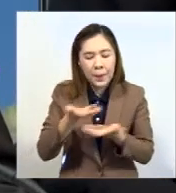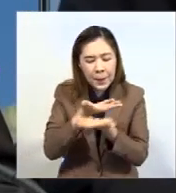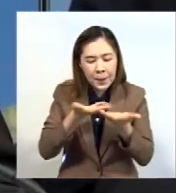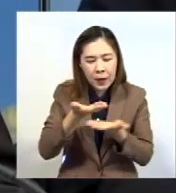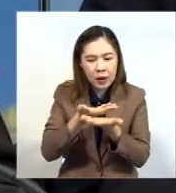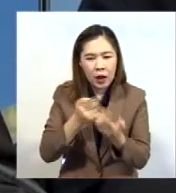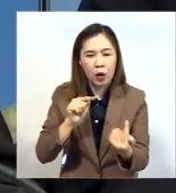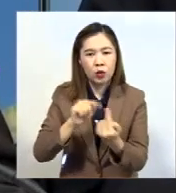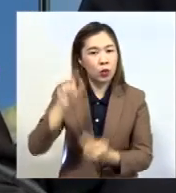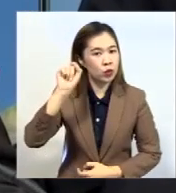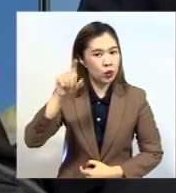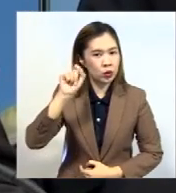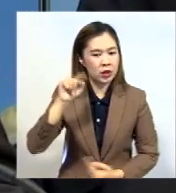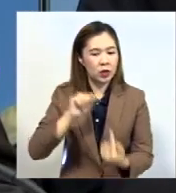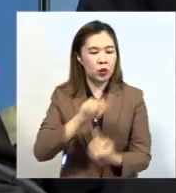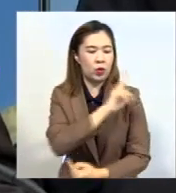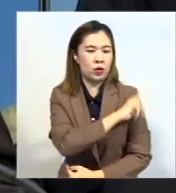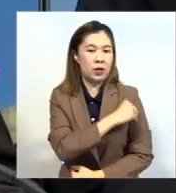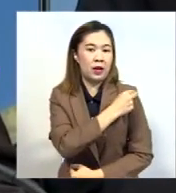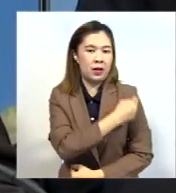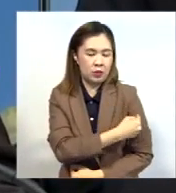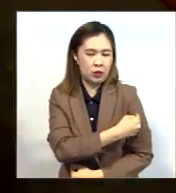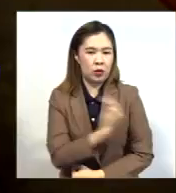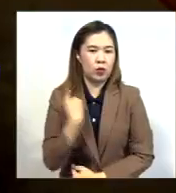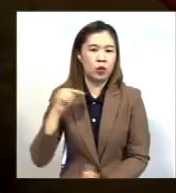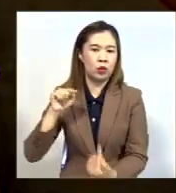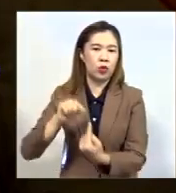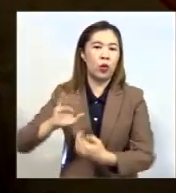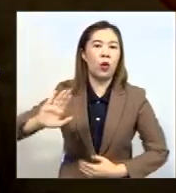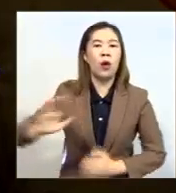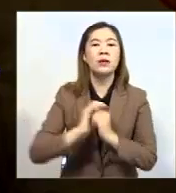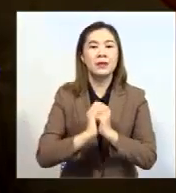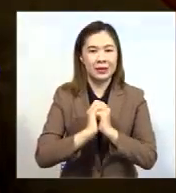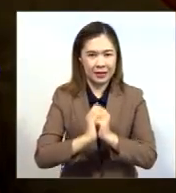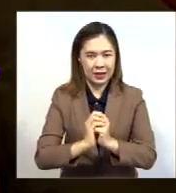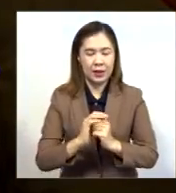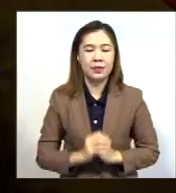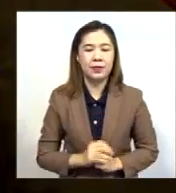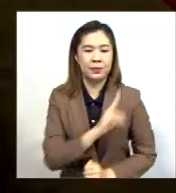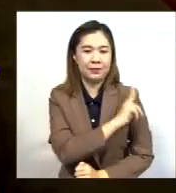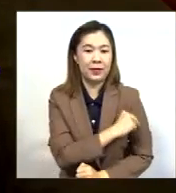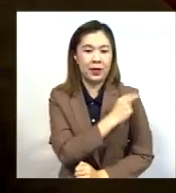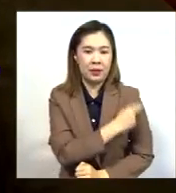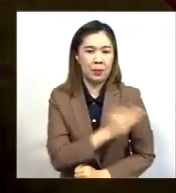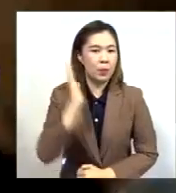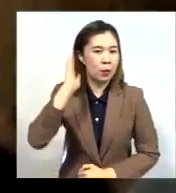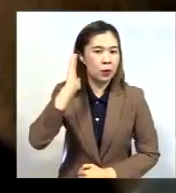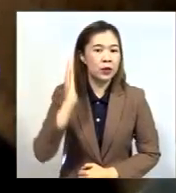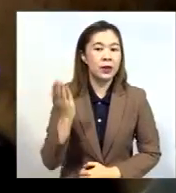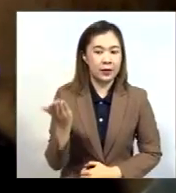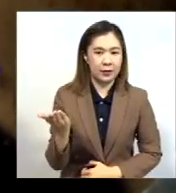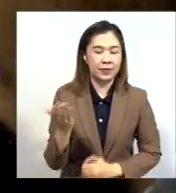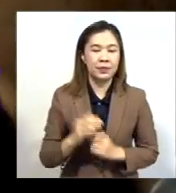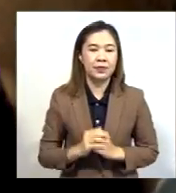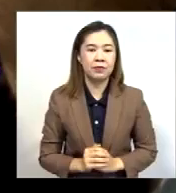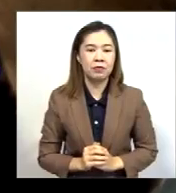ายังเป็นภาวะฉุกเฉินด้านสาธารณสุขที่เกิดขึ้นในจีนเท่านั้นครับโดยนายแพทย์เทดรอสอะดานอมเกรเบเยซุ